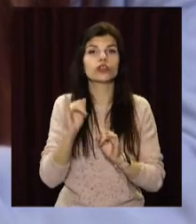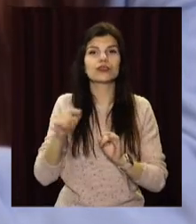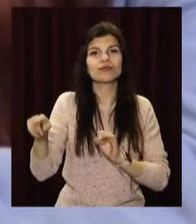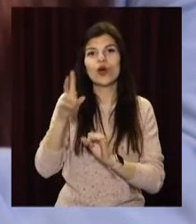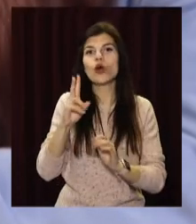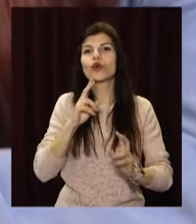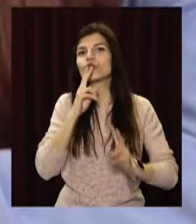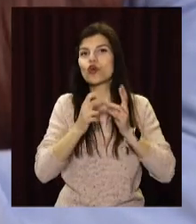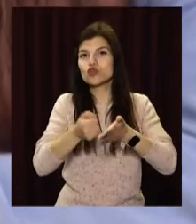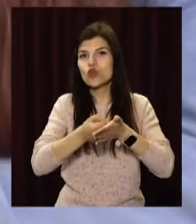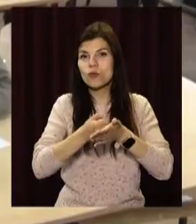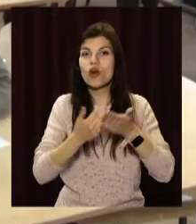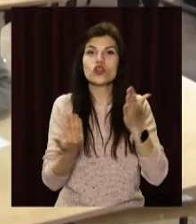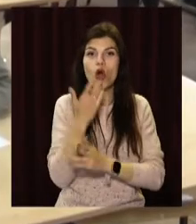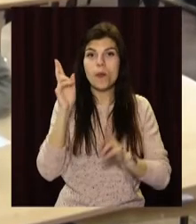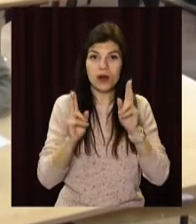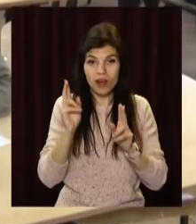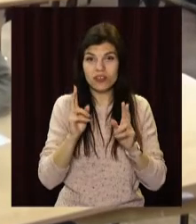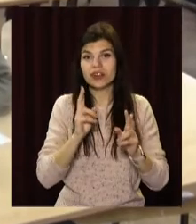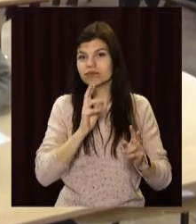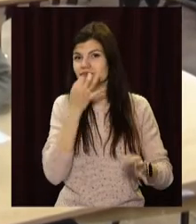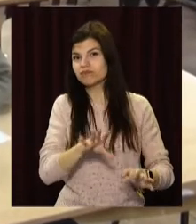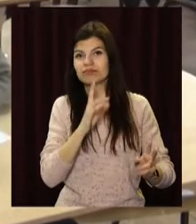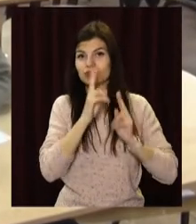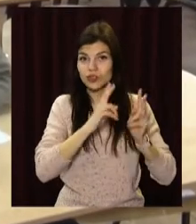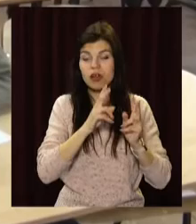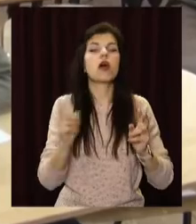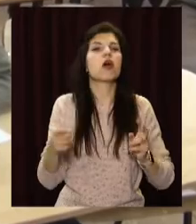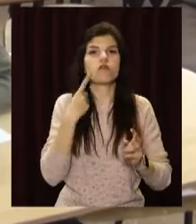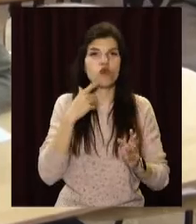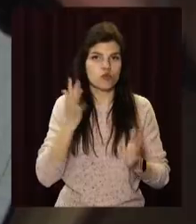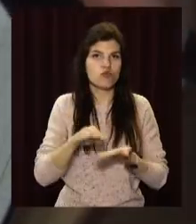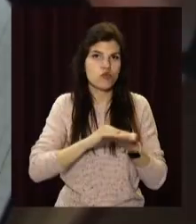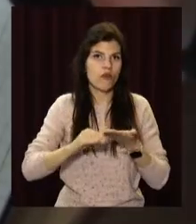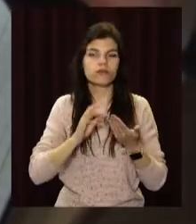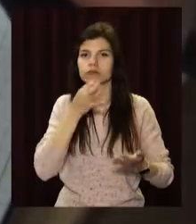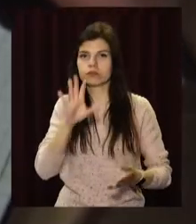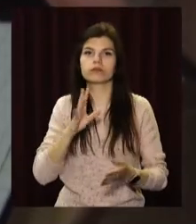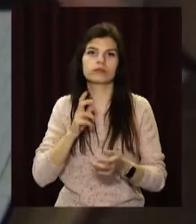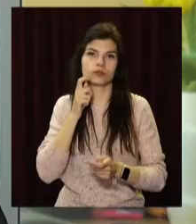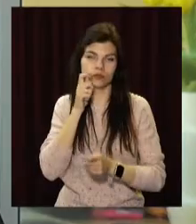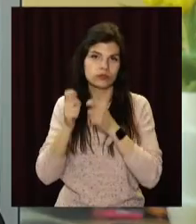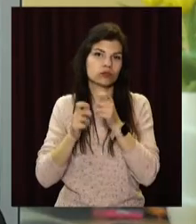які оскаржували нові правила, вже повідомили, що подадуть касацію.